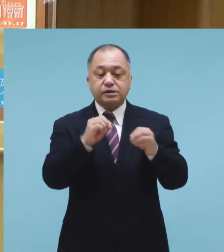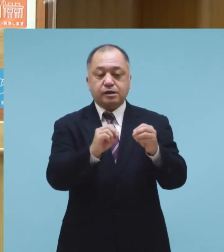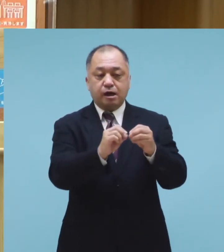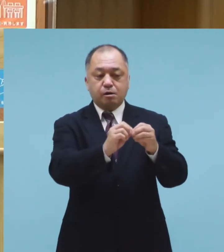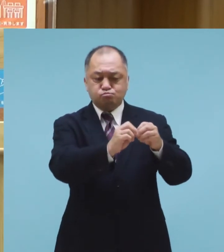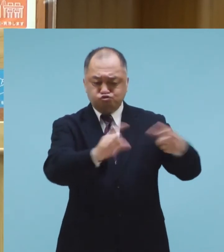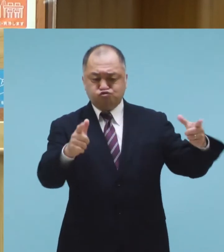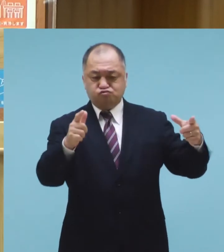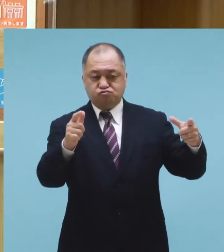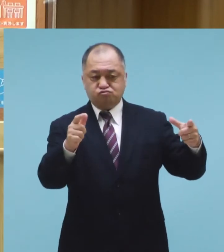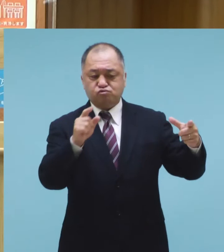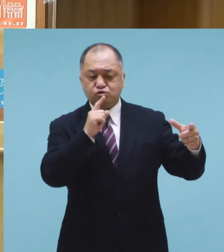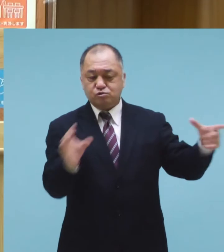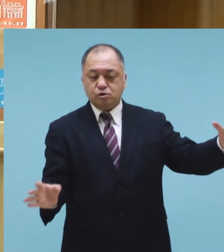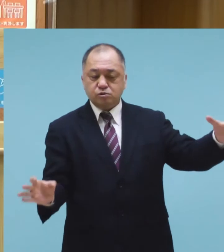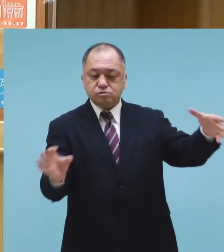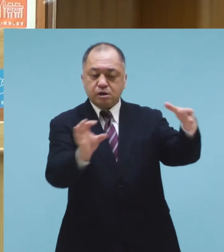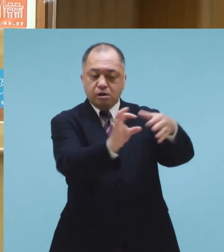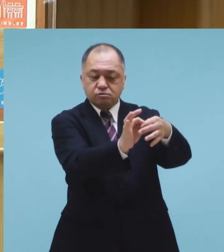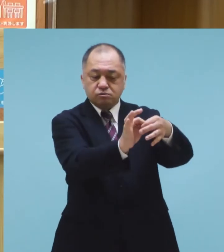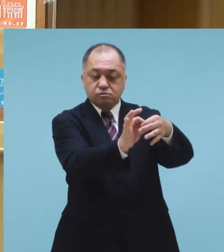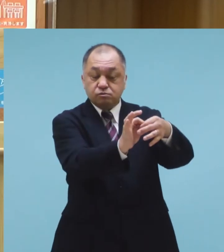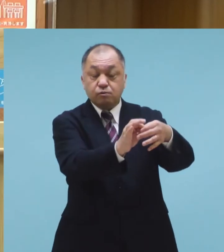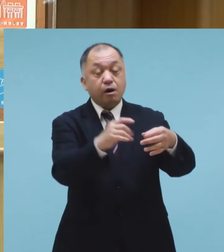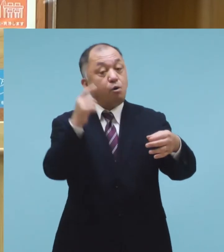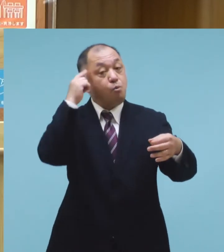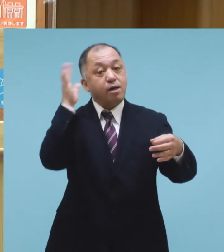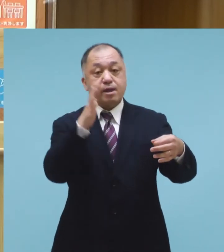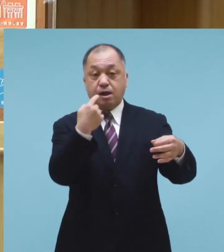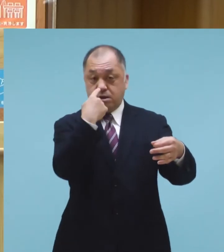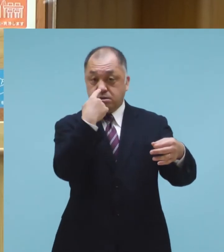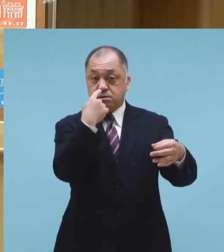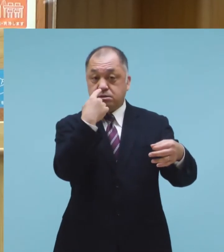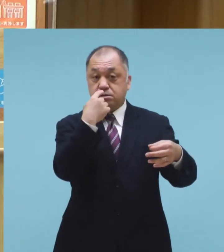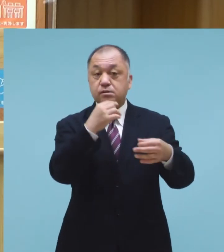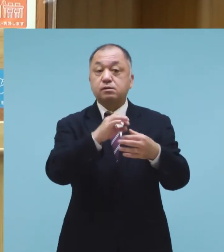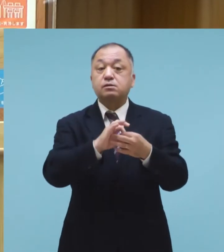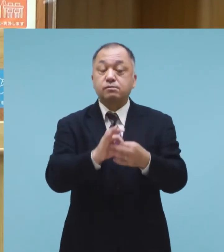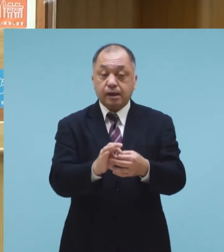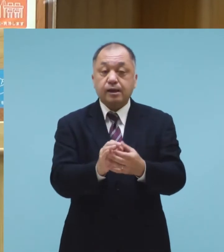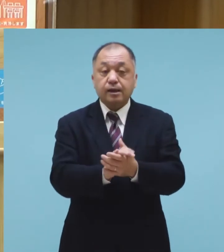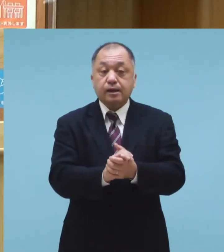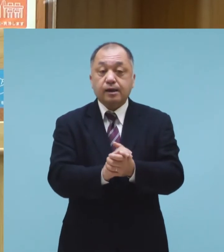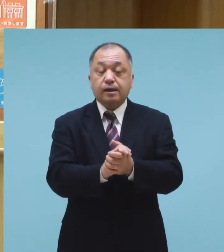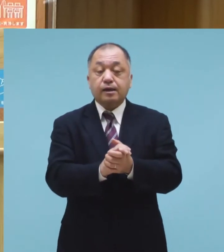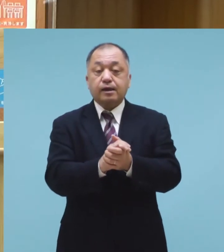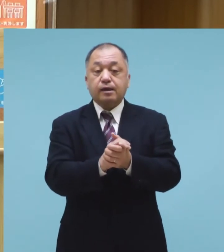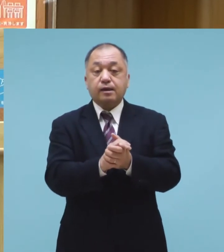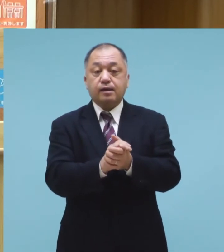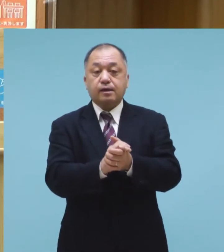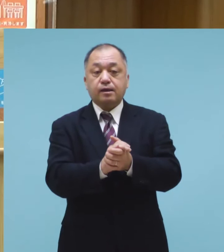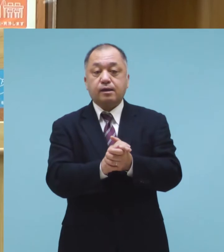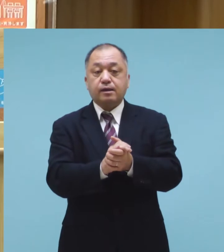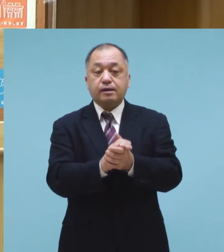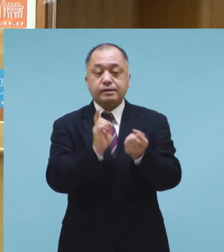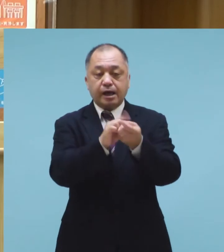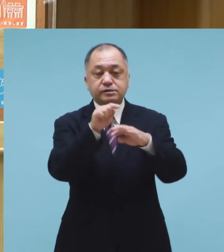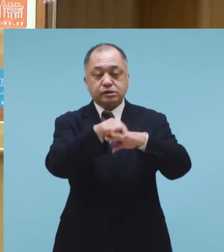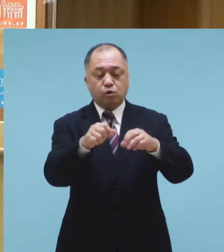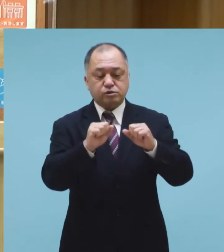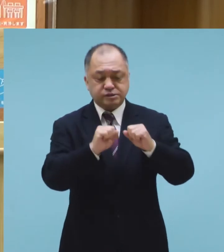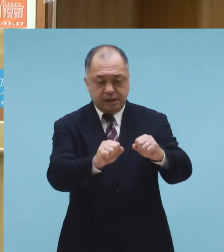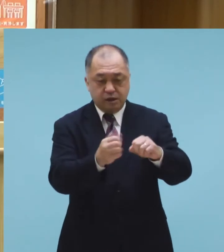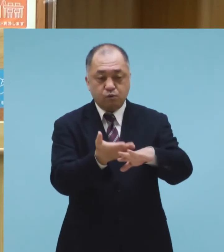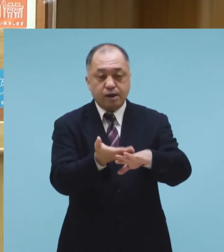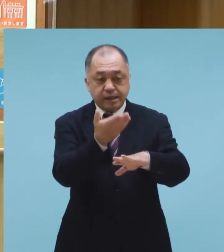くという状況と直結する話ではないというふうに思いますので、万全の対策を講じた上で、実施する